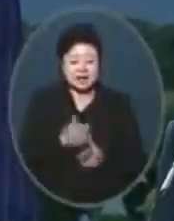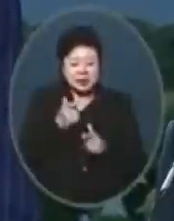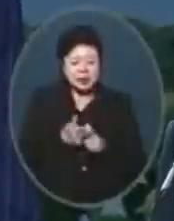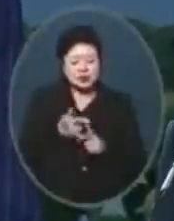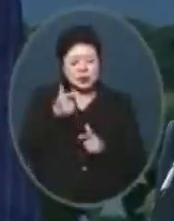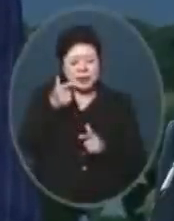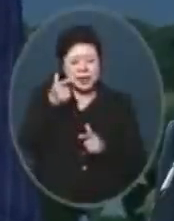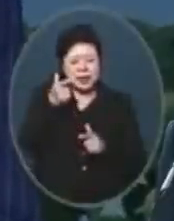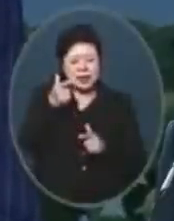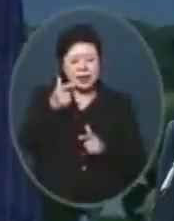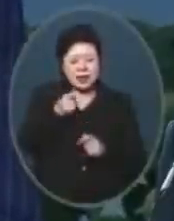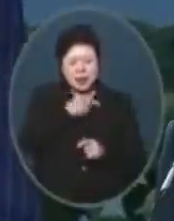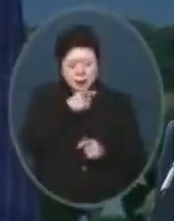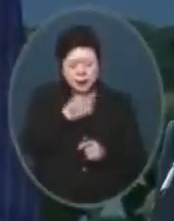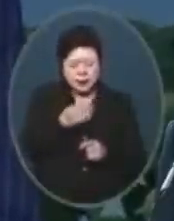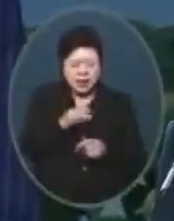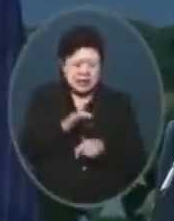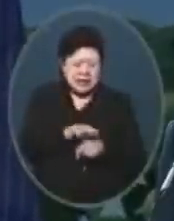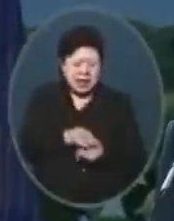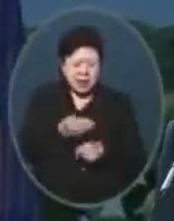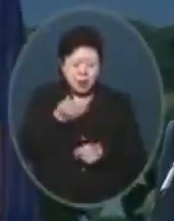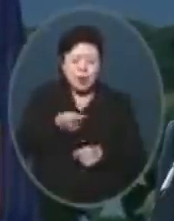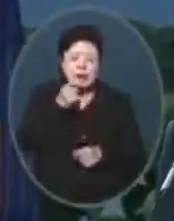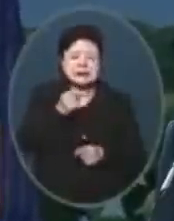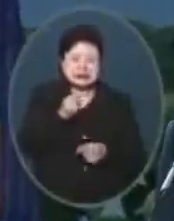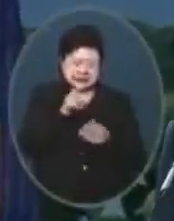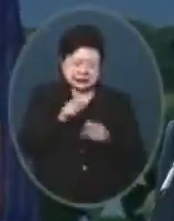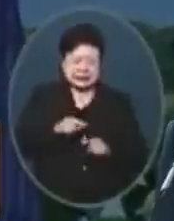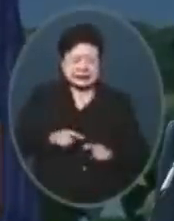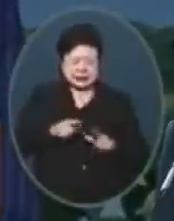예수님의 피와 살을 먹고 마시고